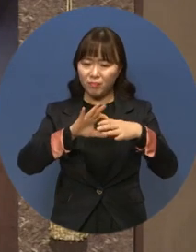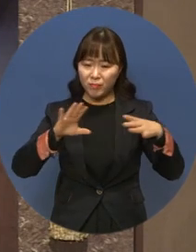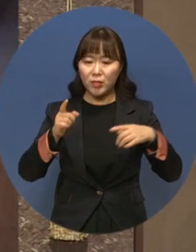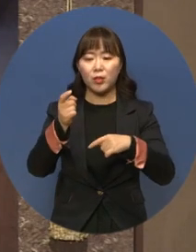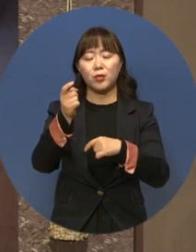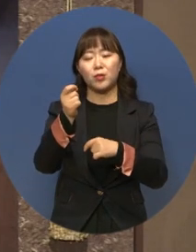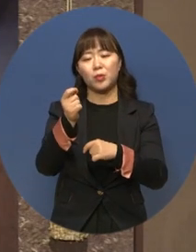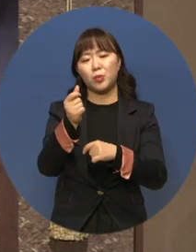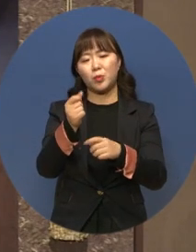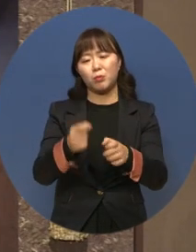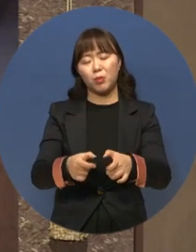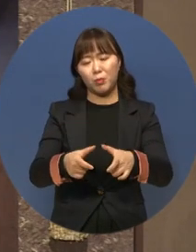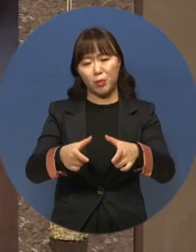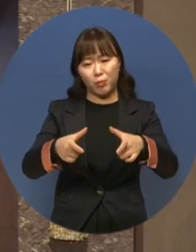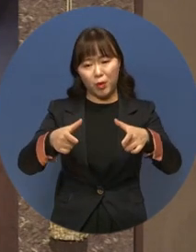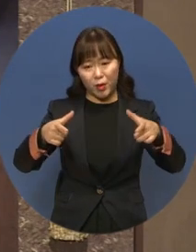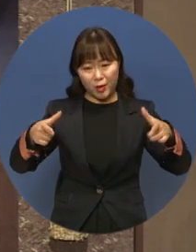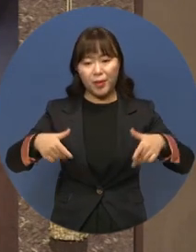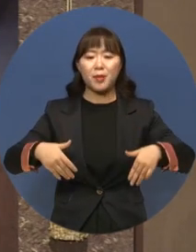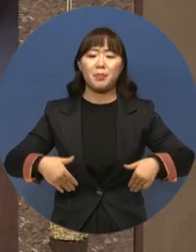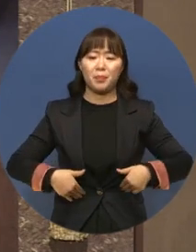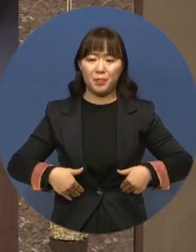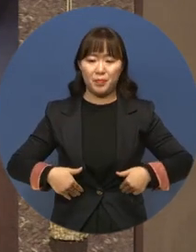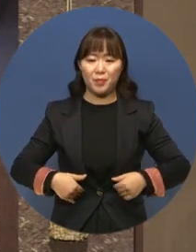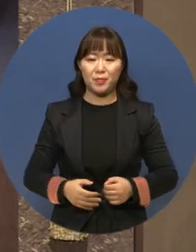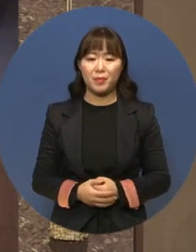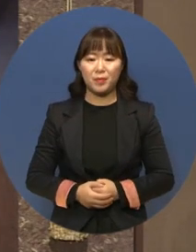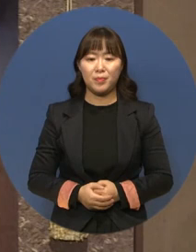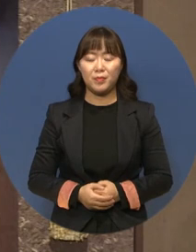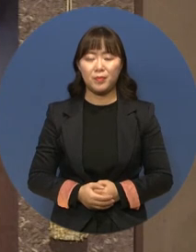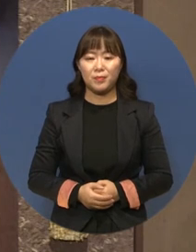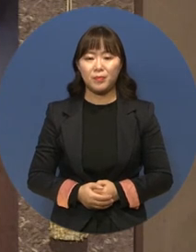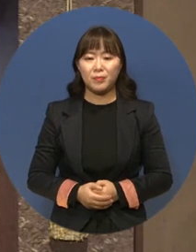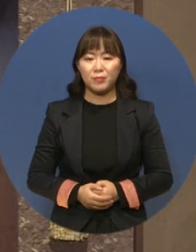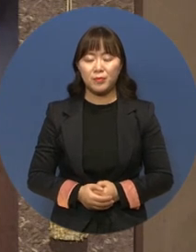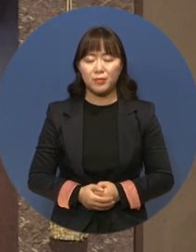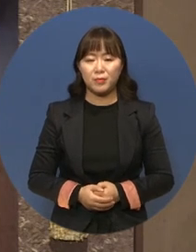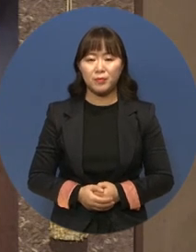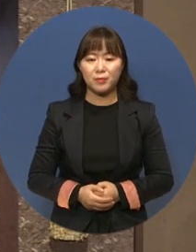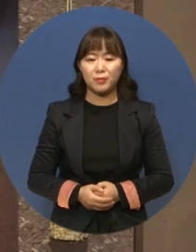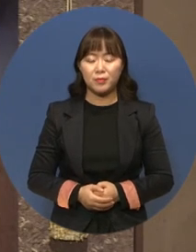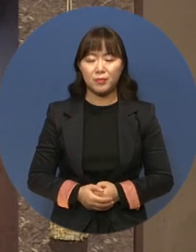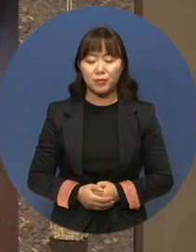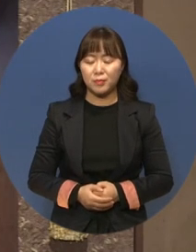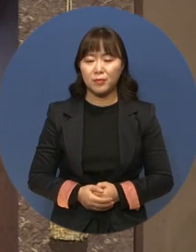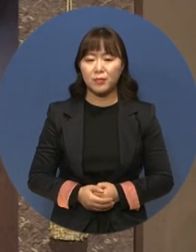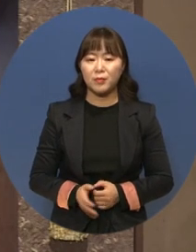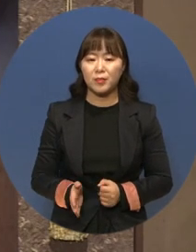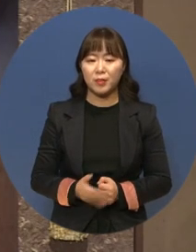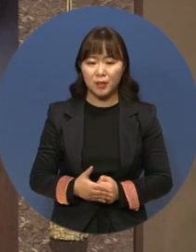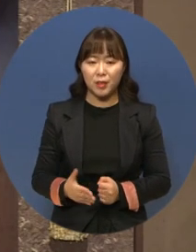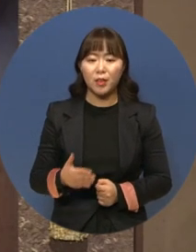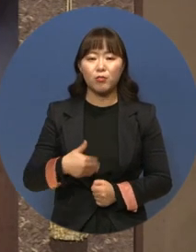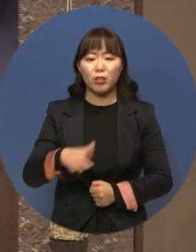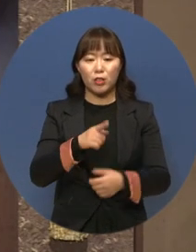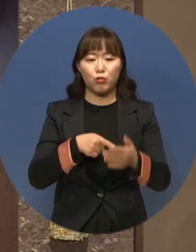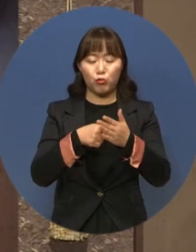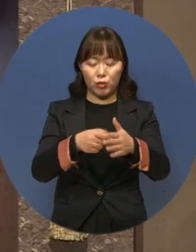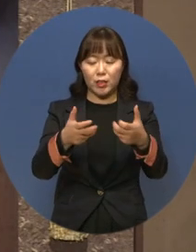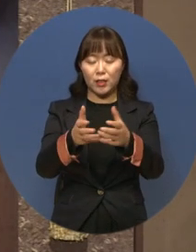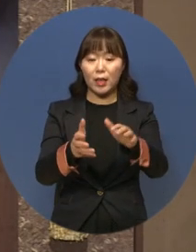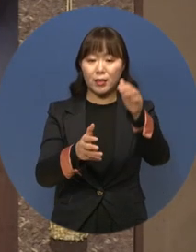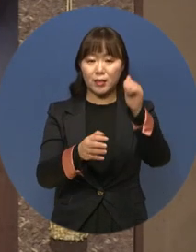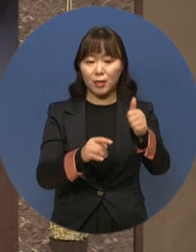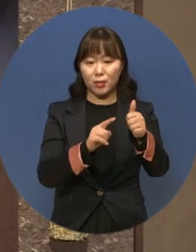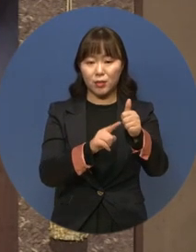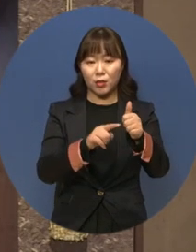여야를 막론하고 좀 확장을 시켜 나가려고 합니다. 네. 예, 그래서 저희 추진